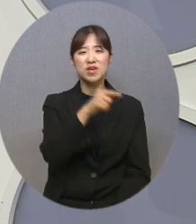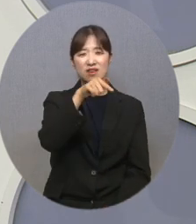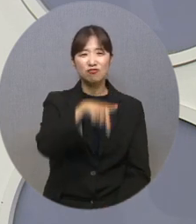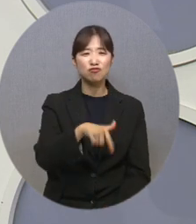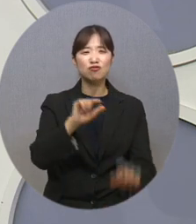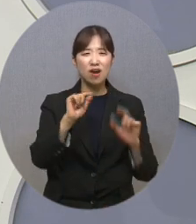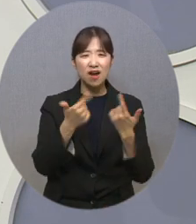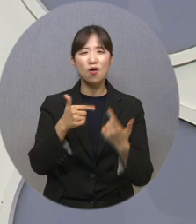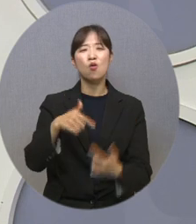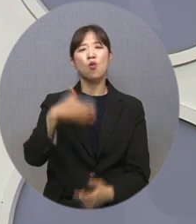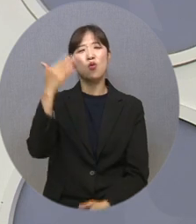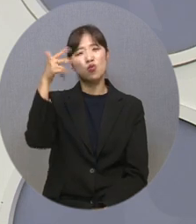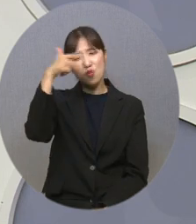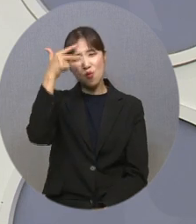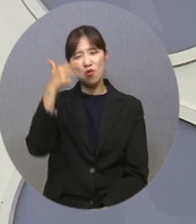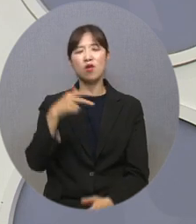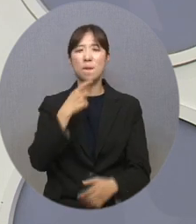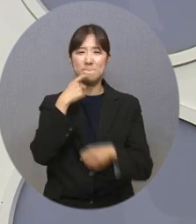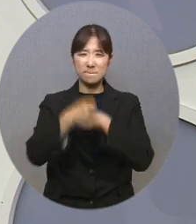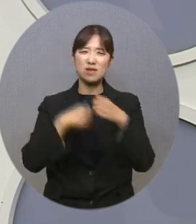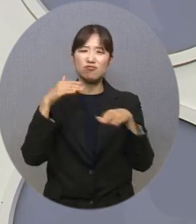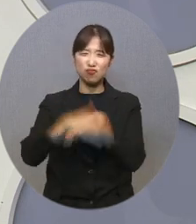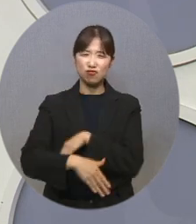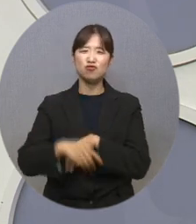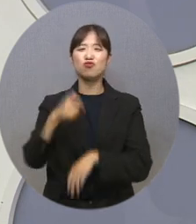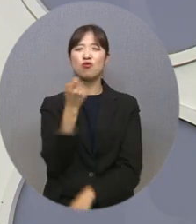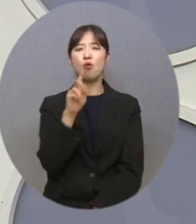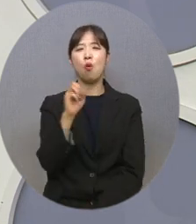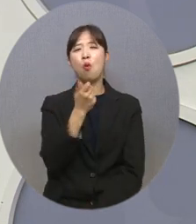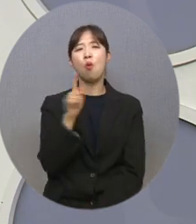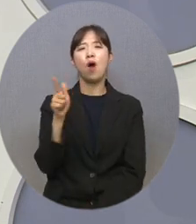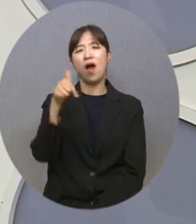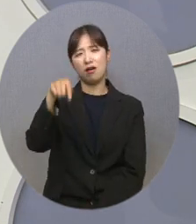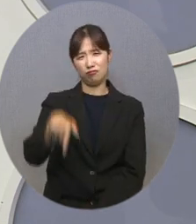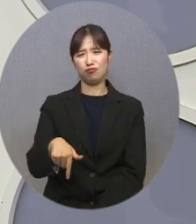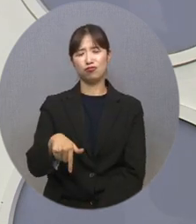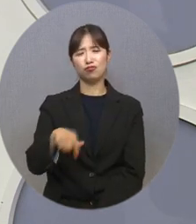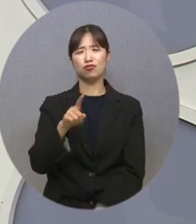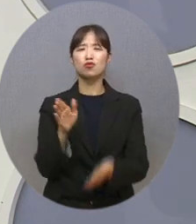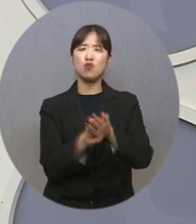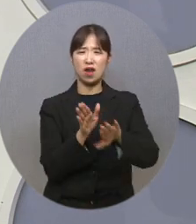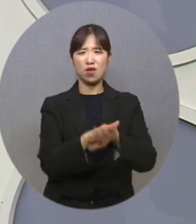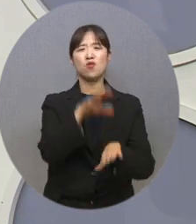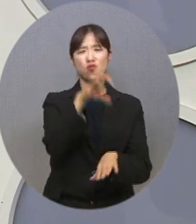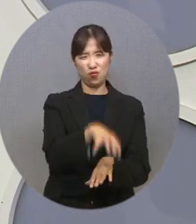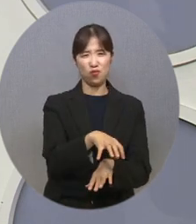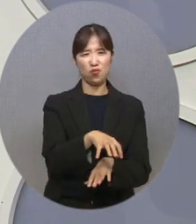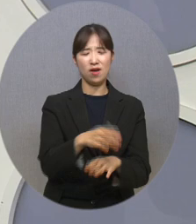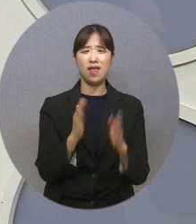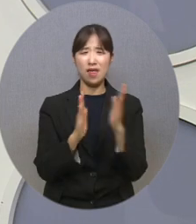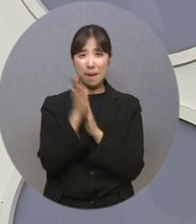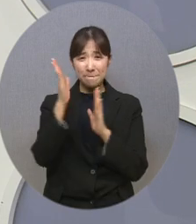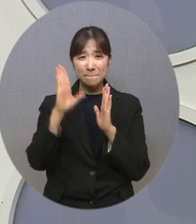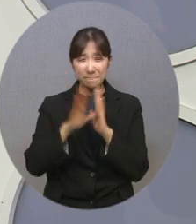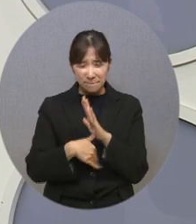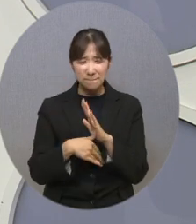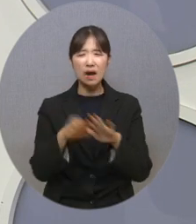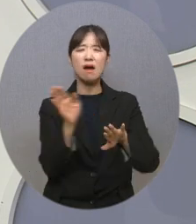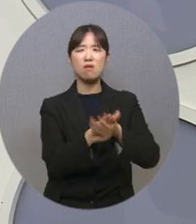조선민주주의공화국이라든지 좌파적이에요. 그러니까 해방정국 때는 좌쪽이었지 우쪽이